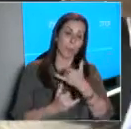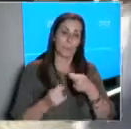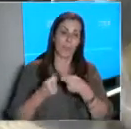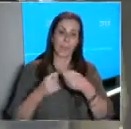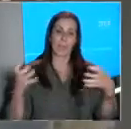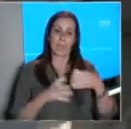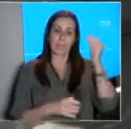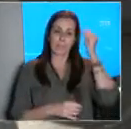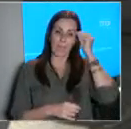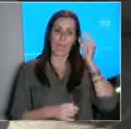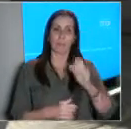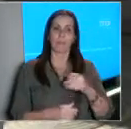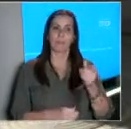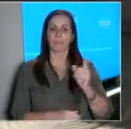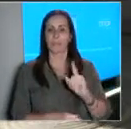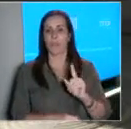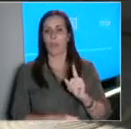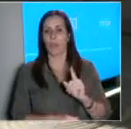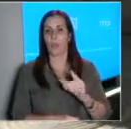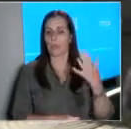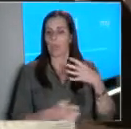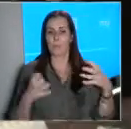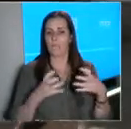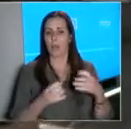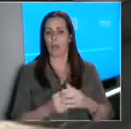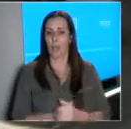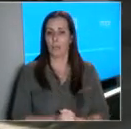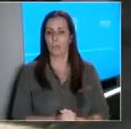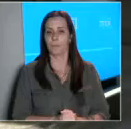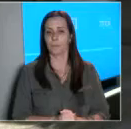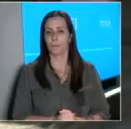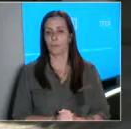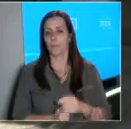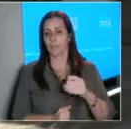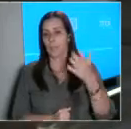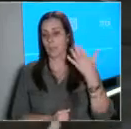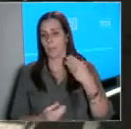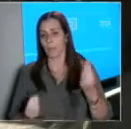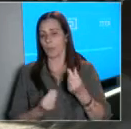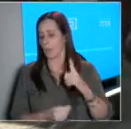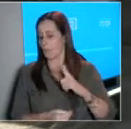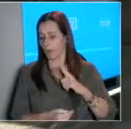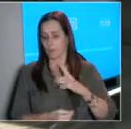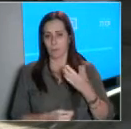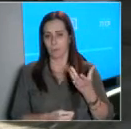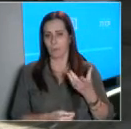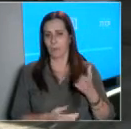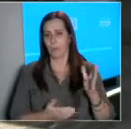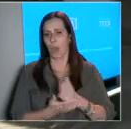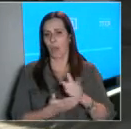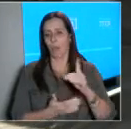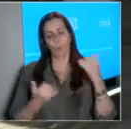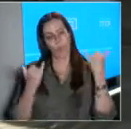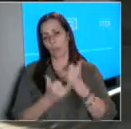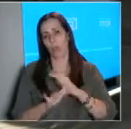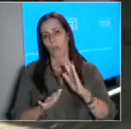את העצרת, זה לא הייתה מפלגה. זה היה עניין פרטי, הם לקחו את ההחלטה, לדעתי הם